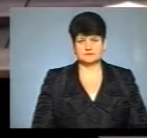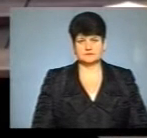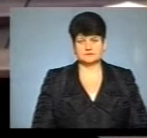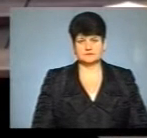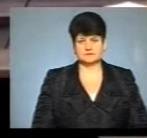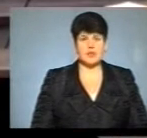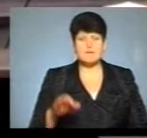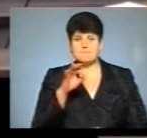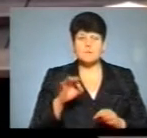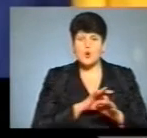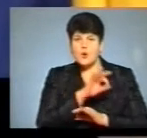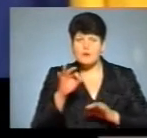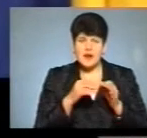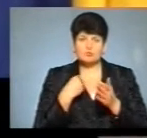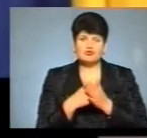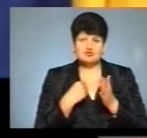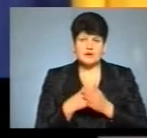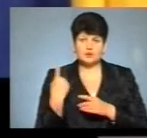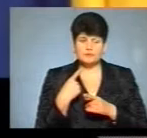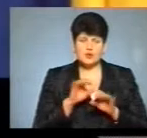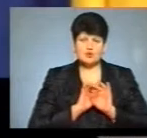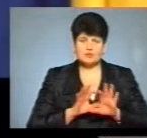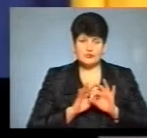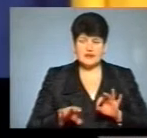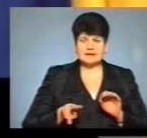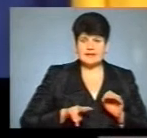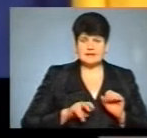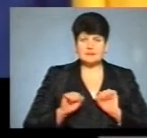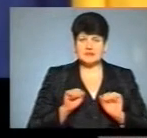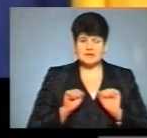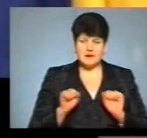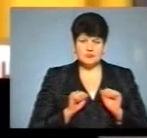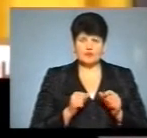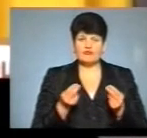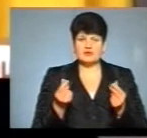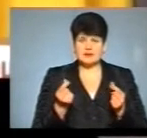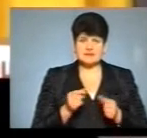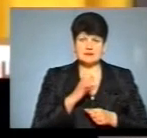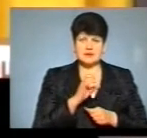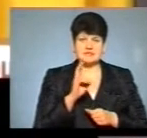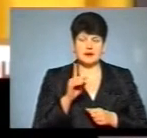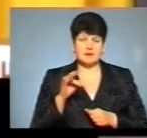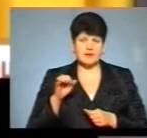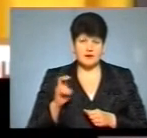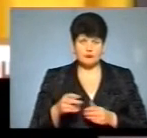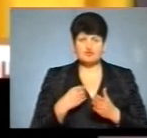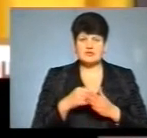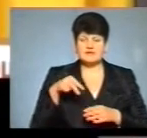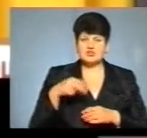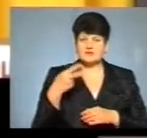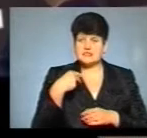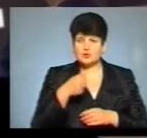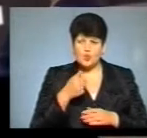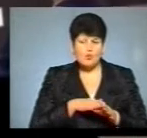Про проєкт бюджету області розповідає директор департаменту фінансів облдержадміністрації Степан Скибеляк. За його словами, бюджет 2020